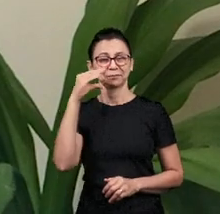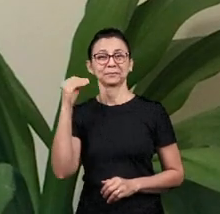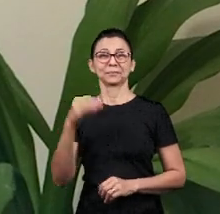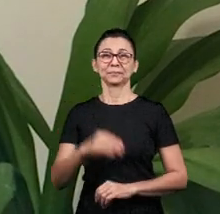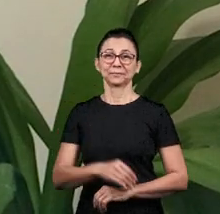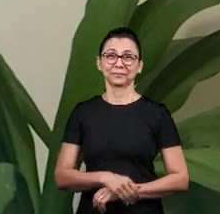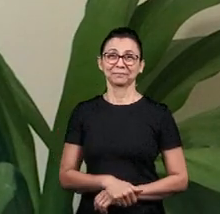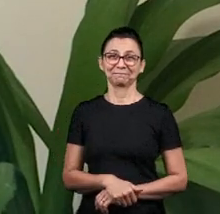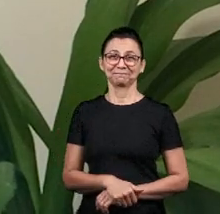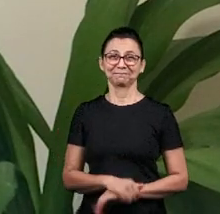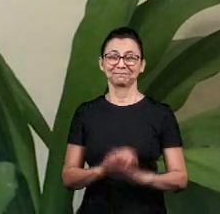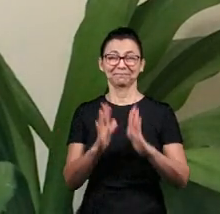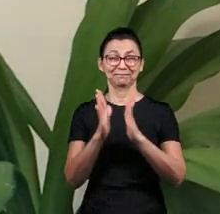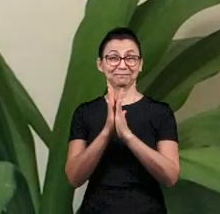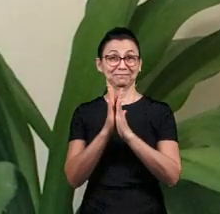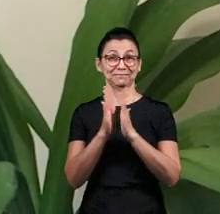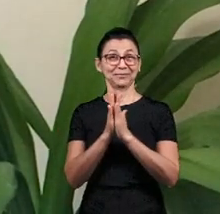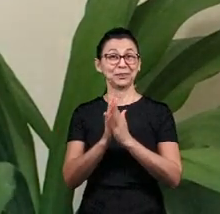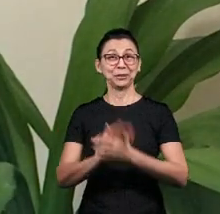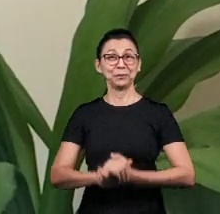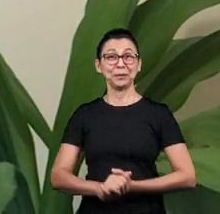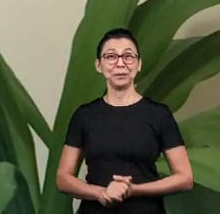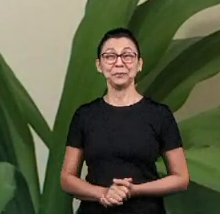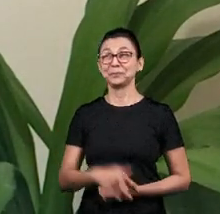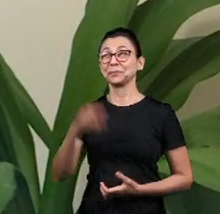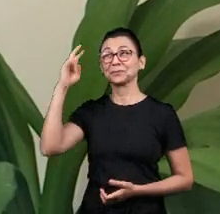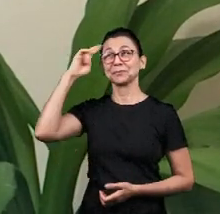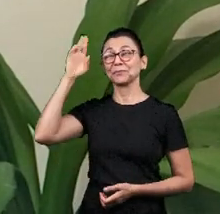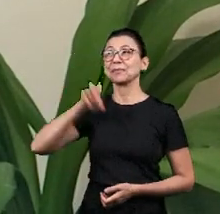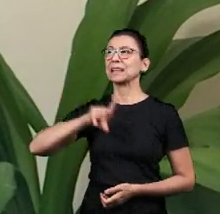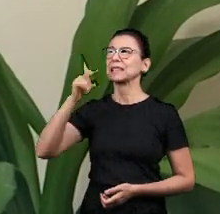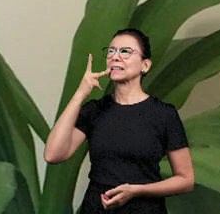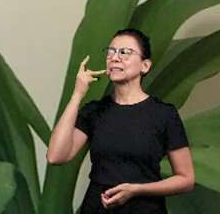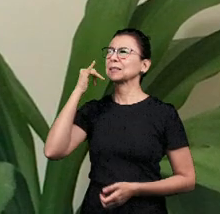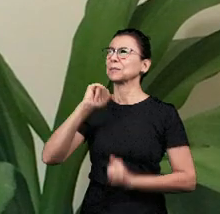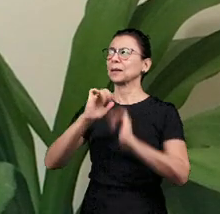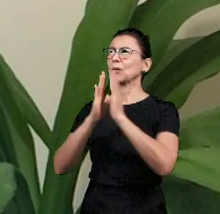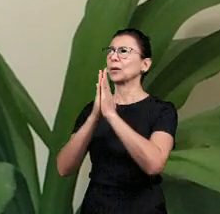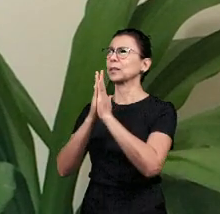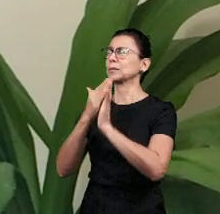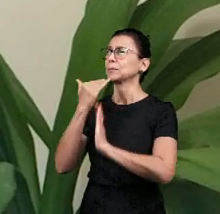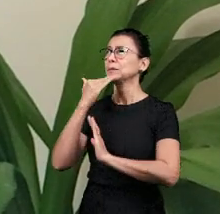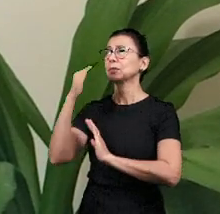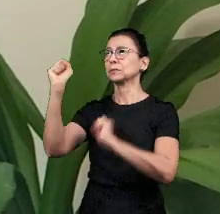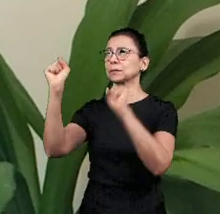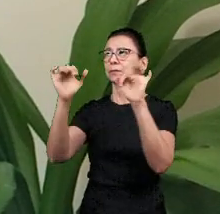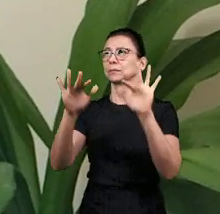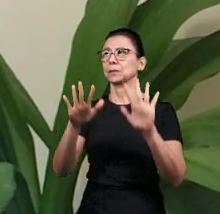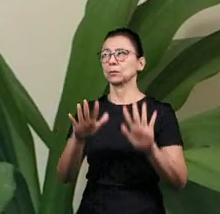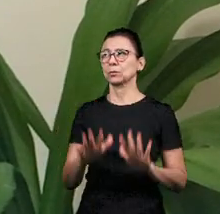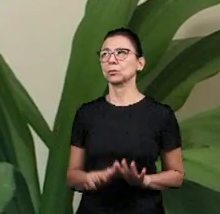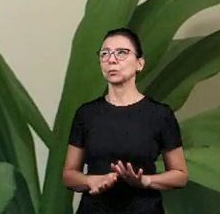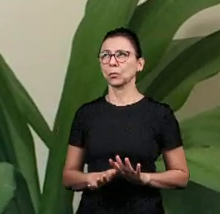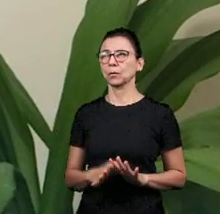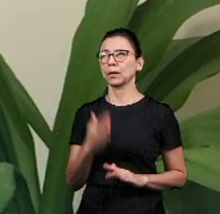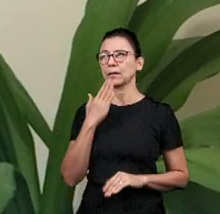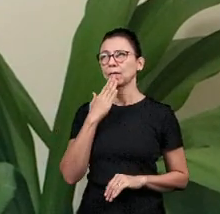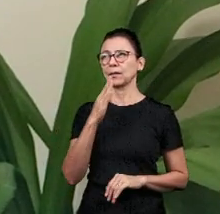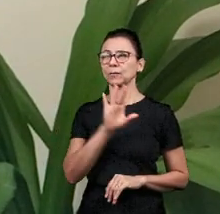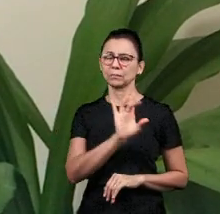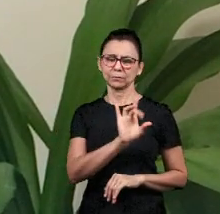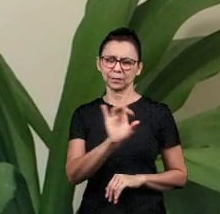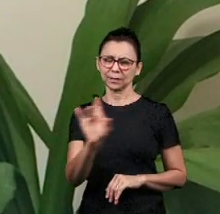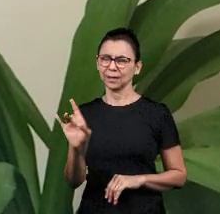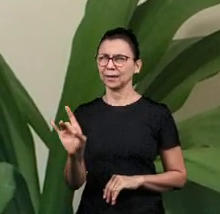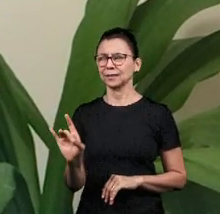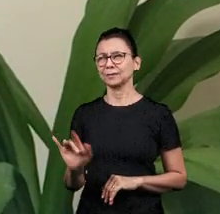enfants intermédiaires et adolescents. Prions, Seigneur. Seigneur notre Dieu, notre Père, nous prions à toi en suppliant ta bénédiction, Seigneur, en faveur de chaque enfant,